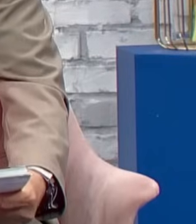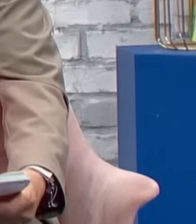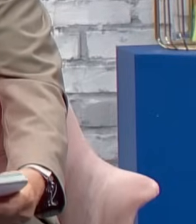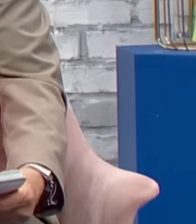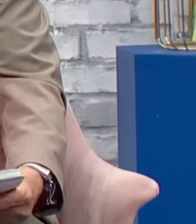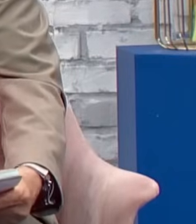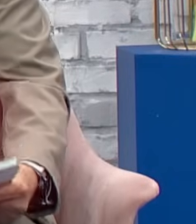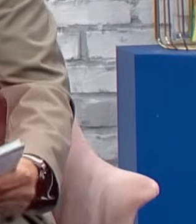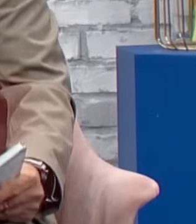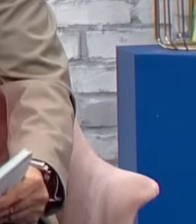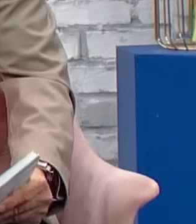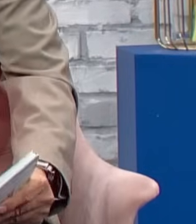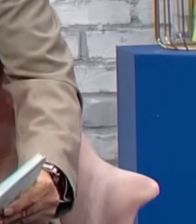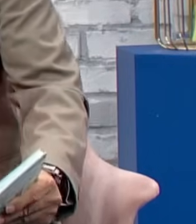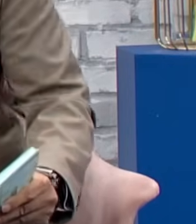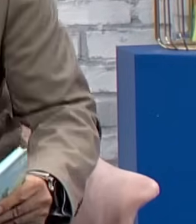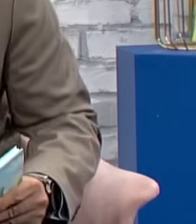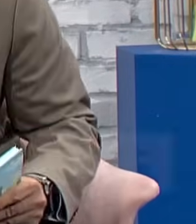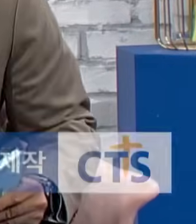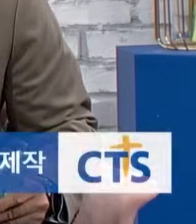시간에 다시 뵙겠습니다